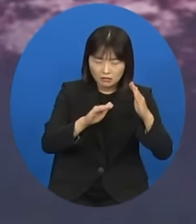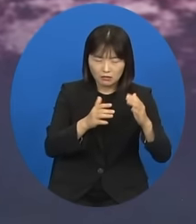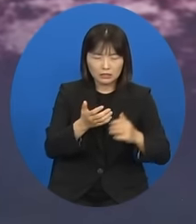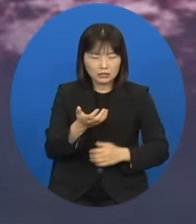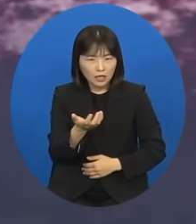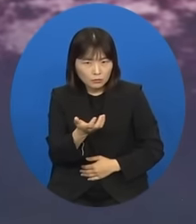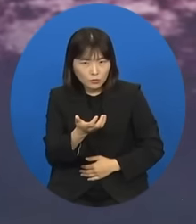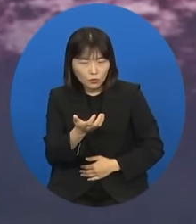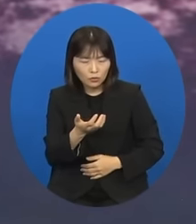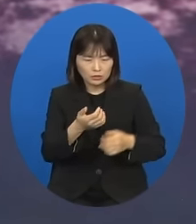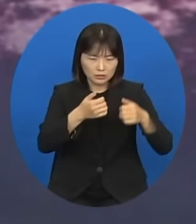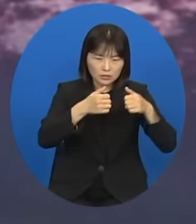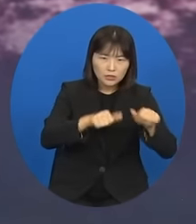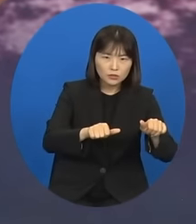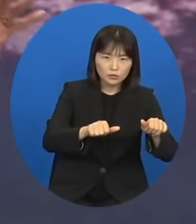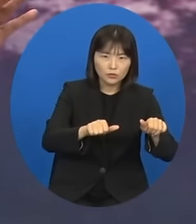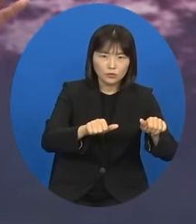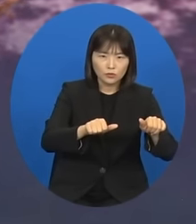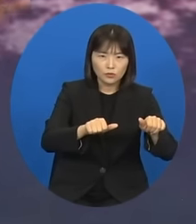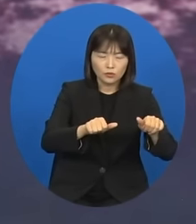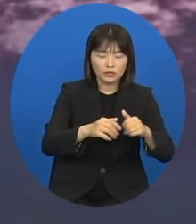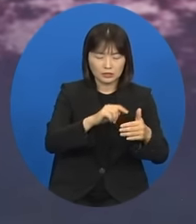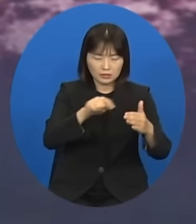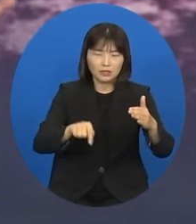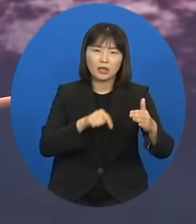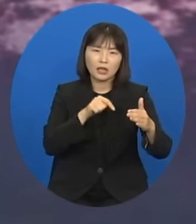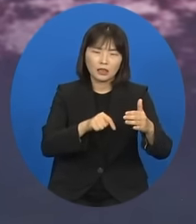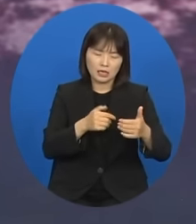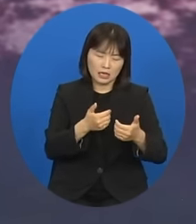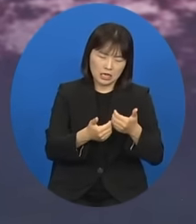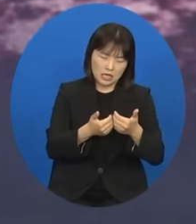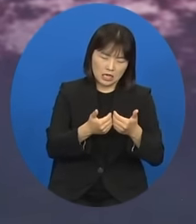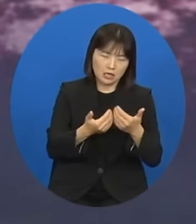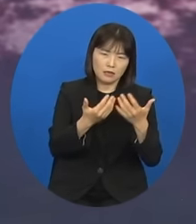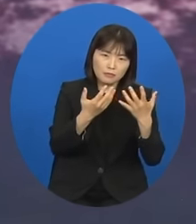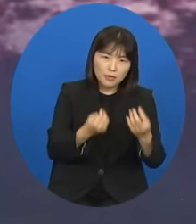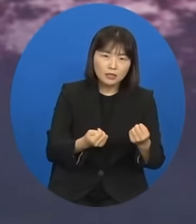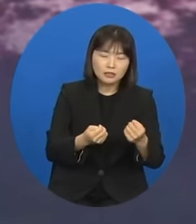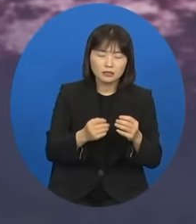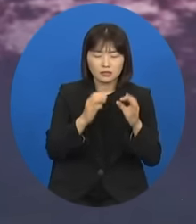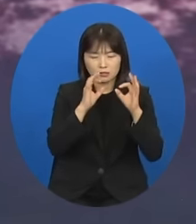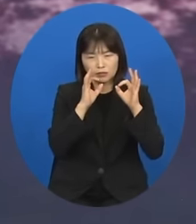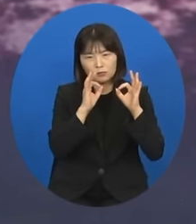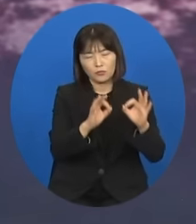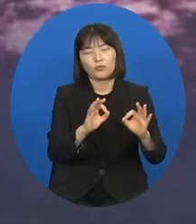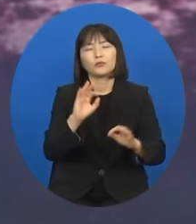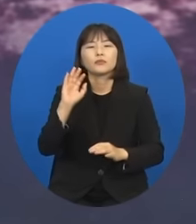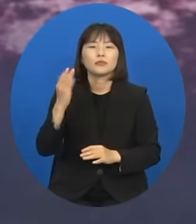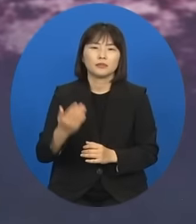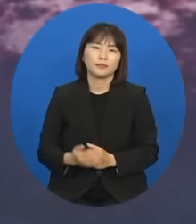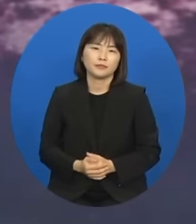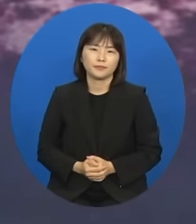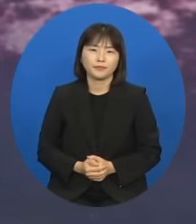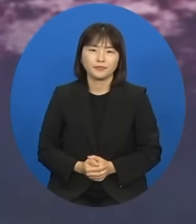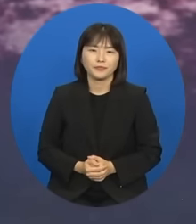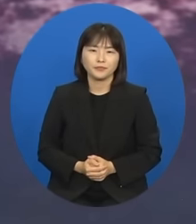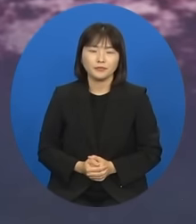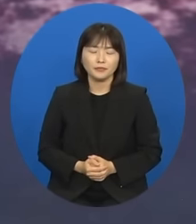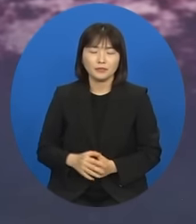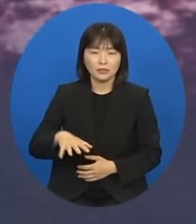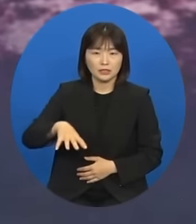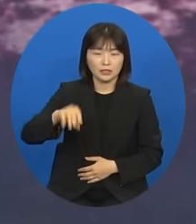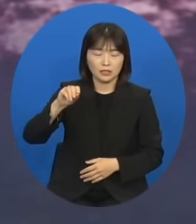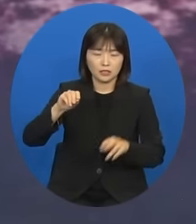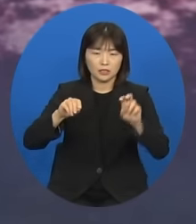얼마나 깨어졌지만 그 안에 갈등이 많은지를 여러분 보게 될 것입니다 창세기